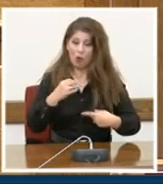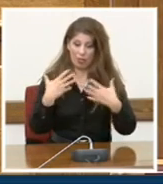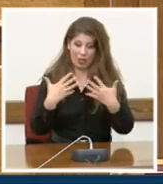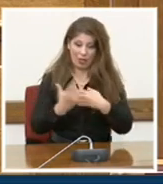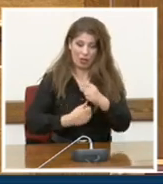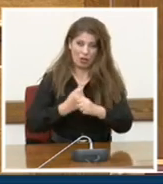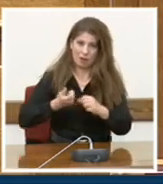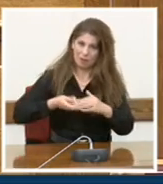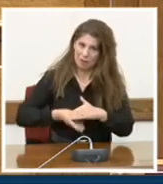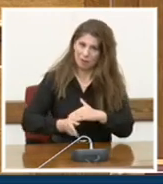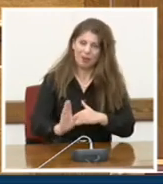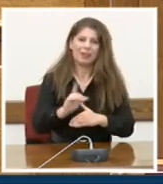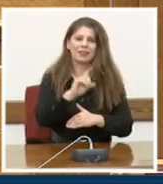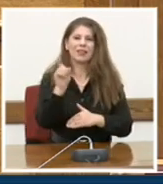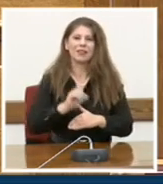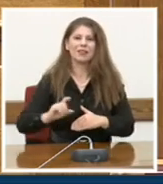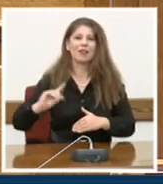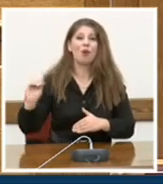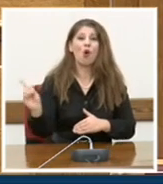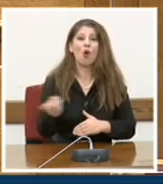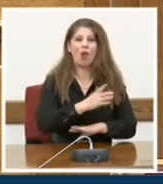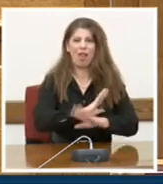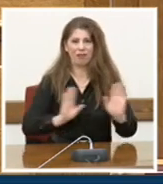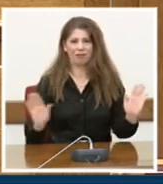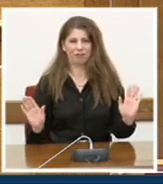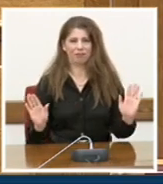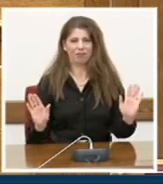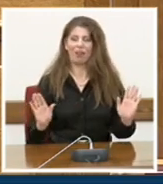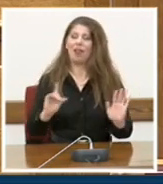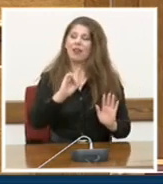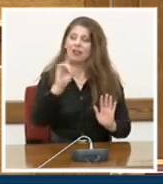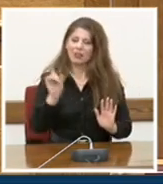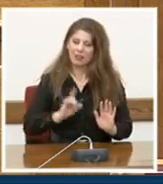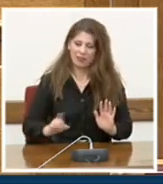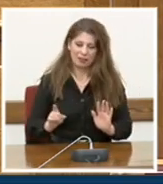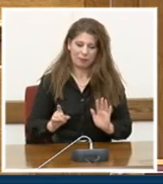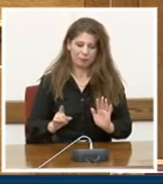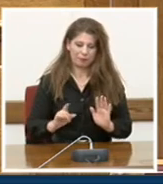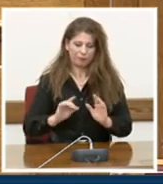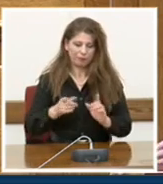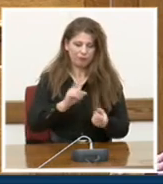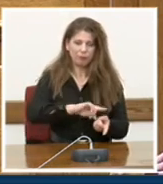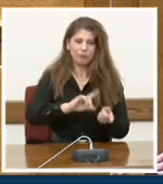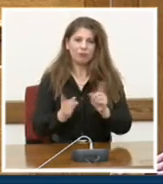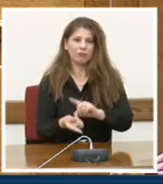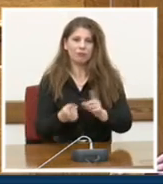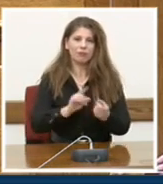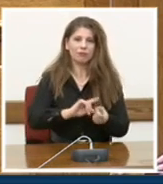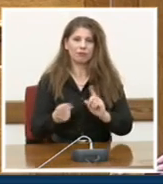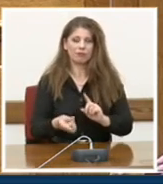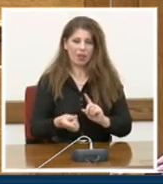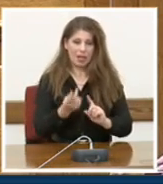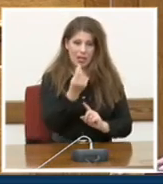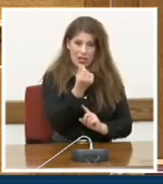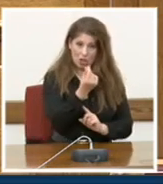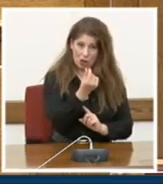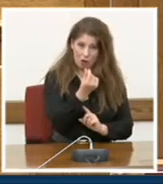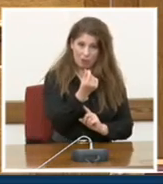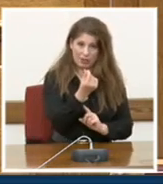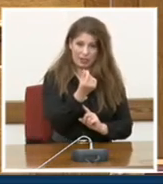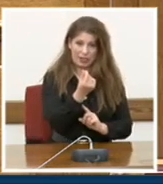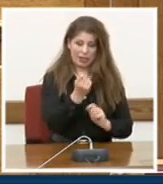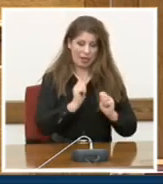τα ζήσαμε σχεδόν όλα. Ζήσαμε την εναλλαγή οικονομικής καπιταλιστικής κρίσης